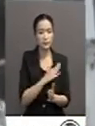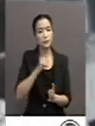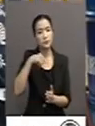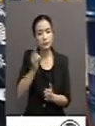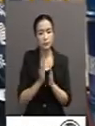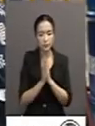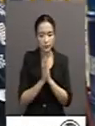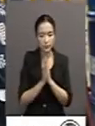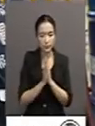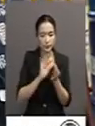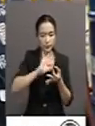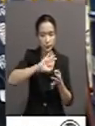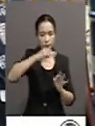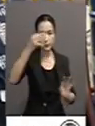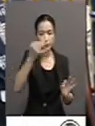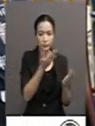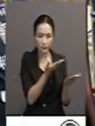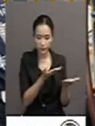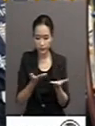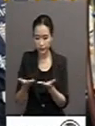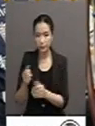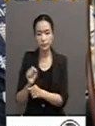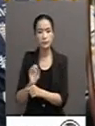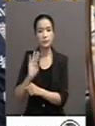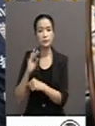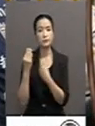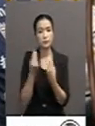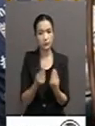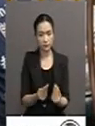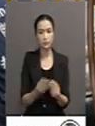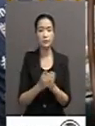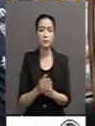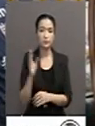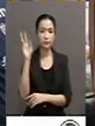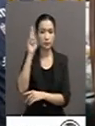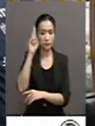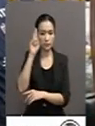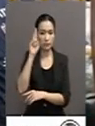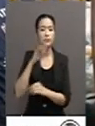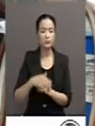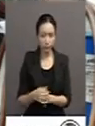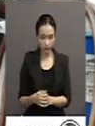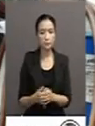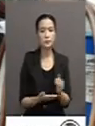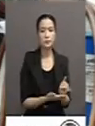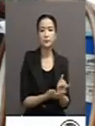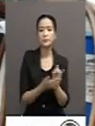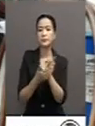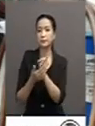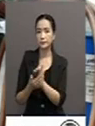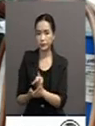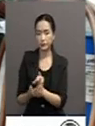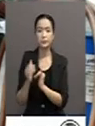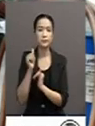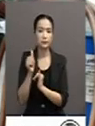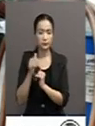ดวงวิญญาณและทำบุญอุทิศส่วนกุศลให้กับผู้เสียชีวิตนะครับกระทั่งประมาณสักตอนเที่ยงครับเจ้าหน้าที่ก็เลยนำศพออกจากรถแบ็คโ